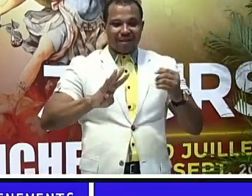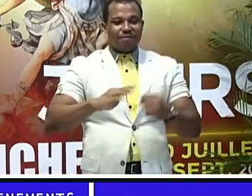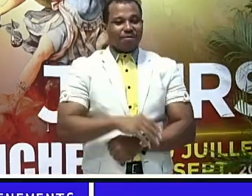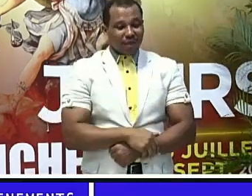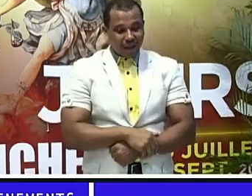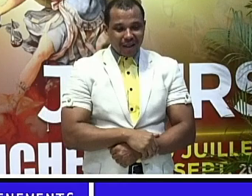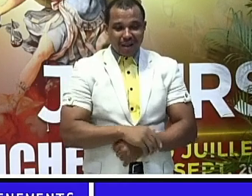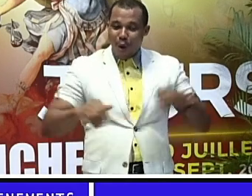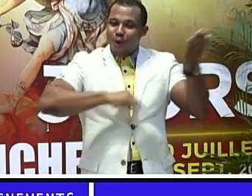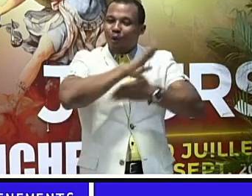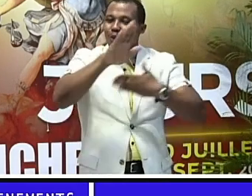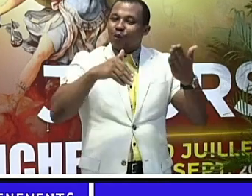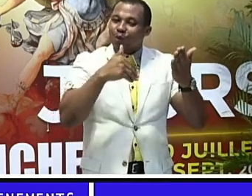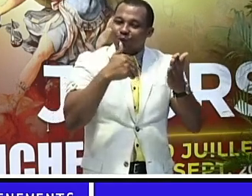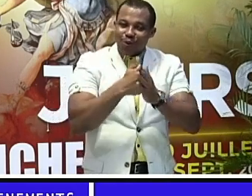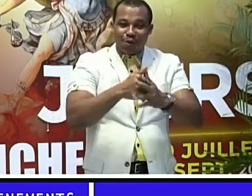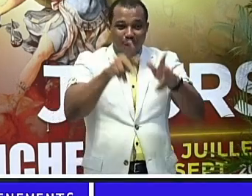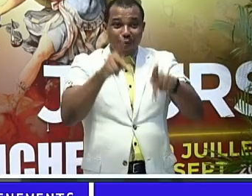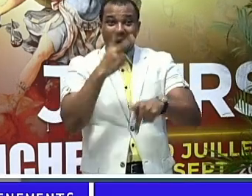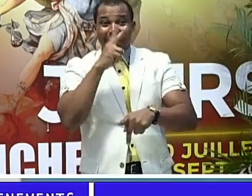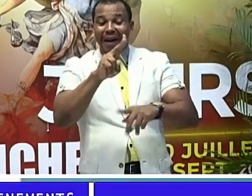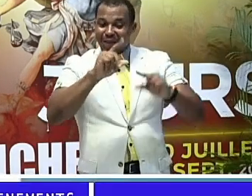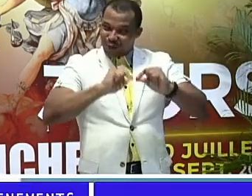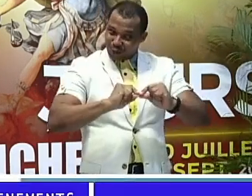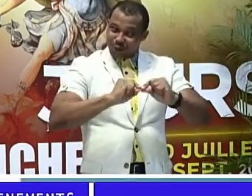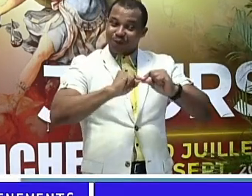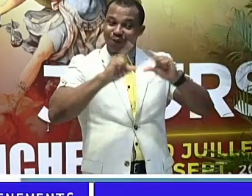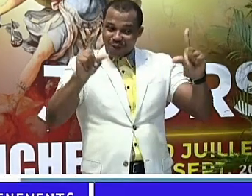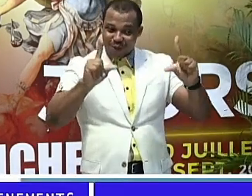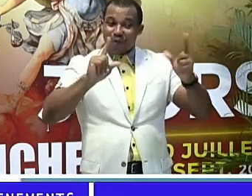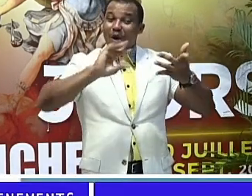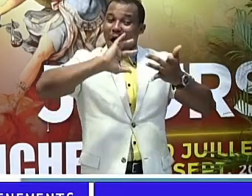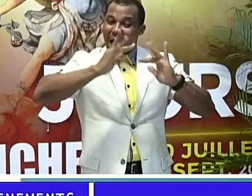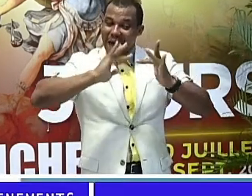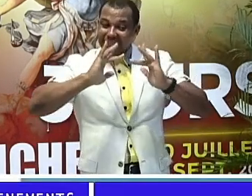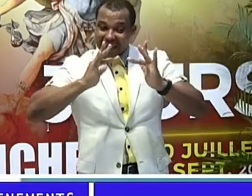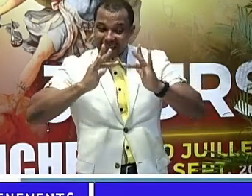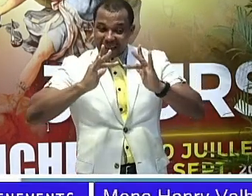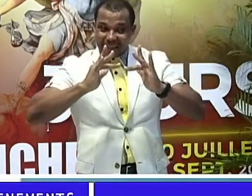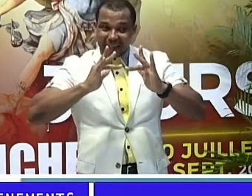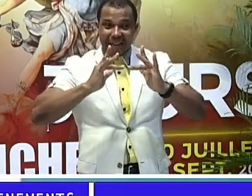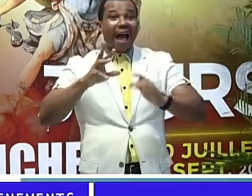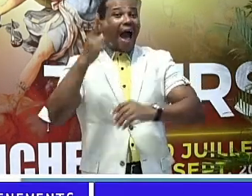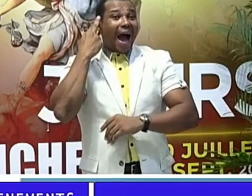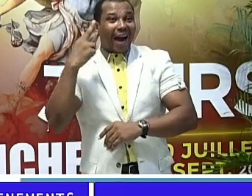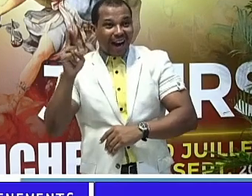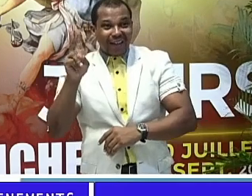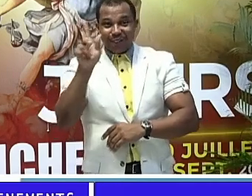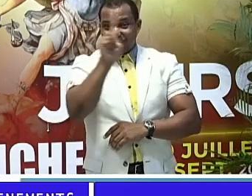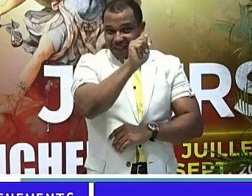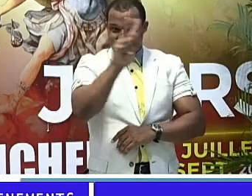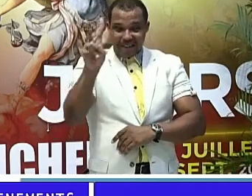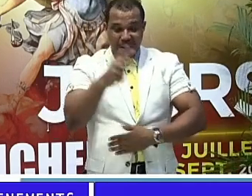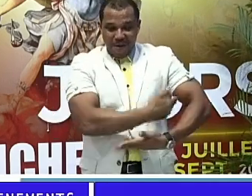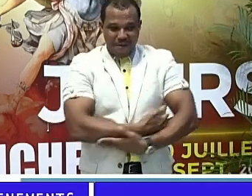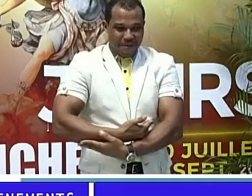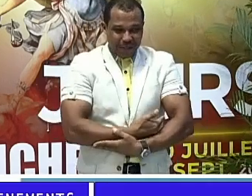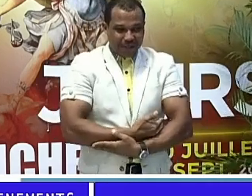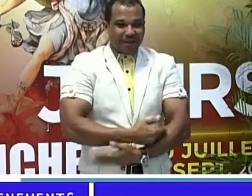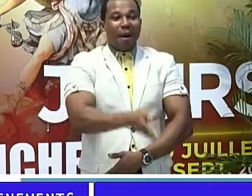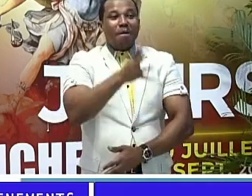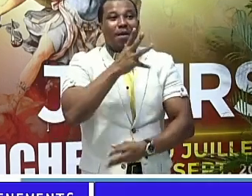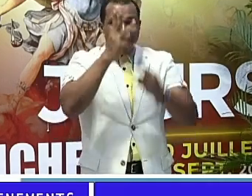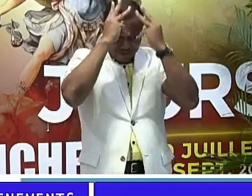kayo. Nous disons merci. Pas oublier, comme missionnaire au niveau de